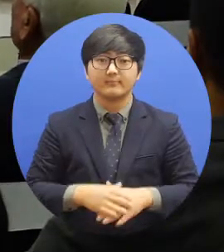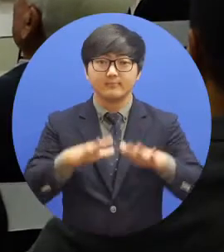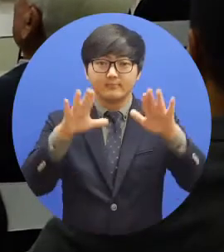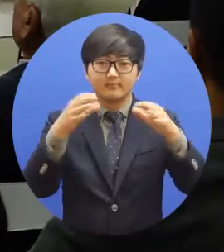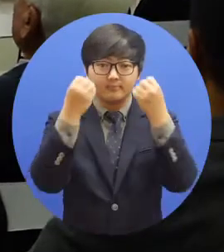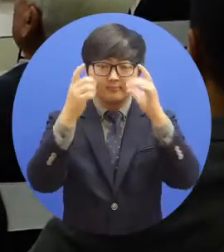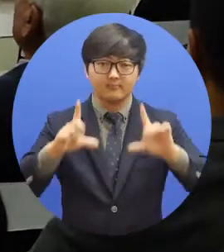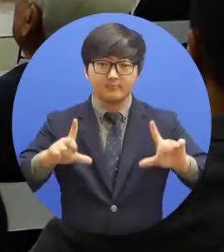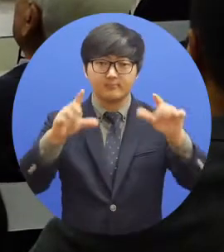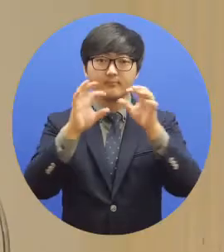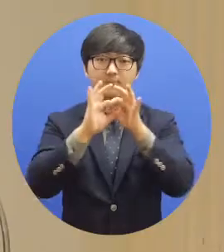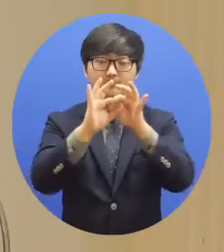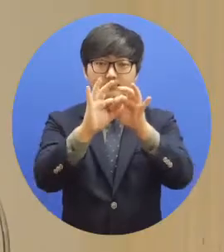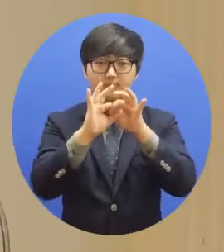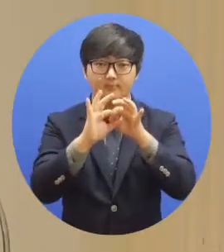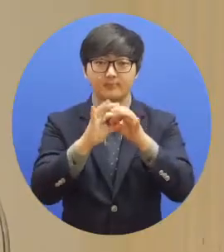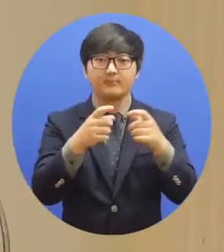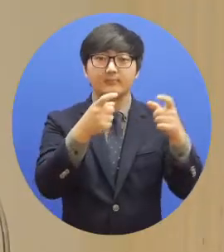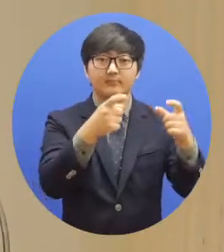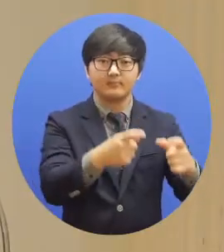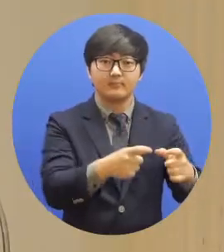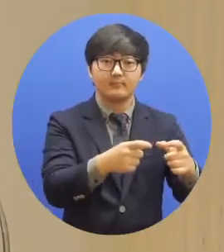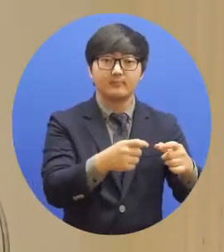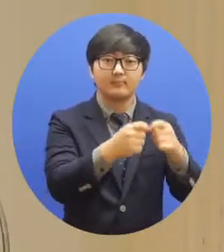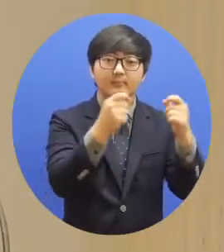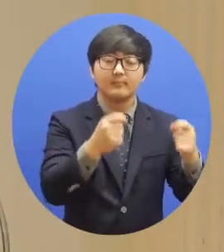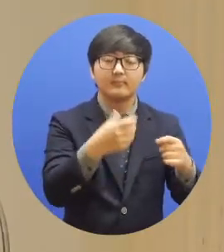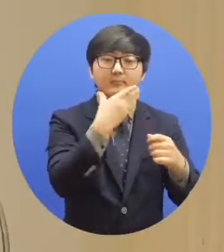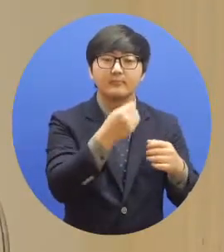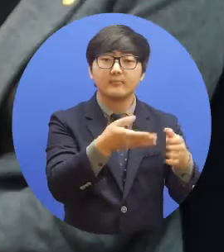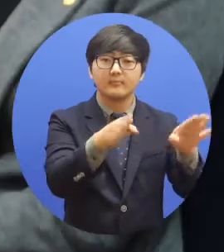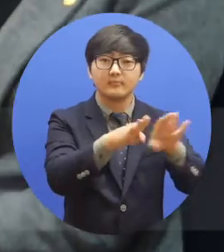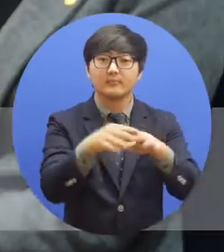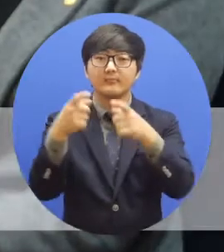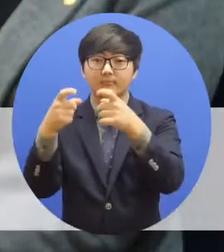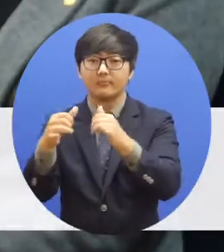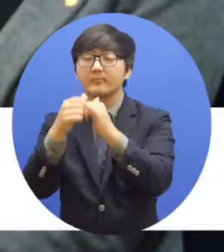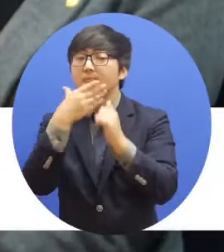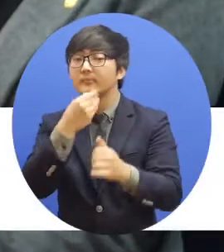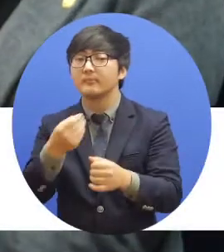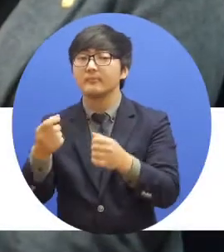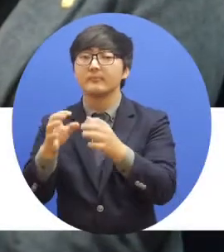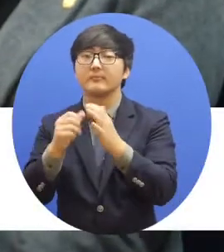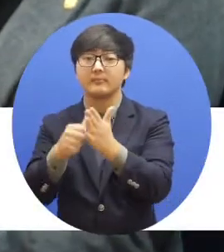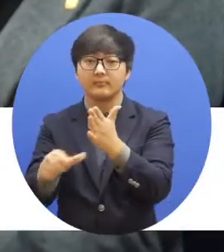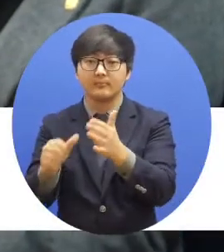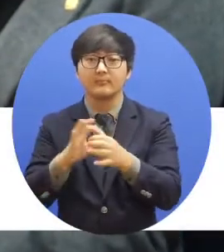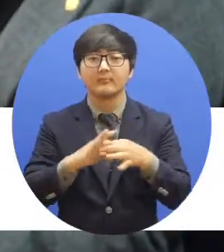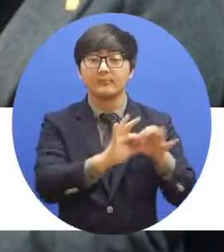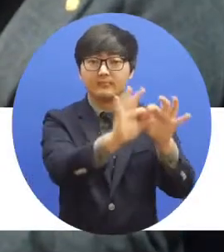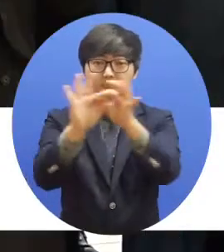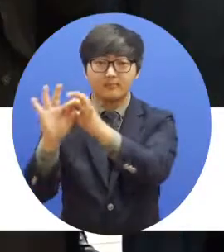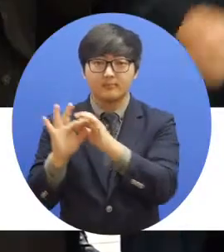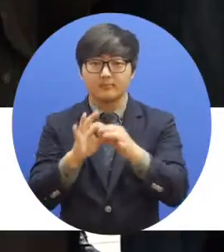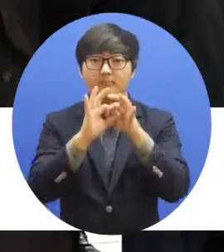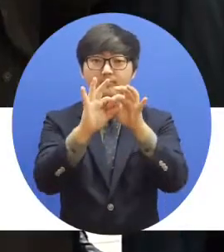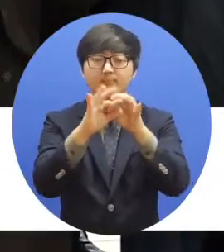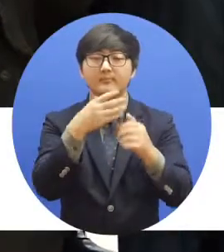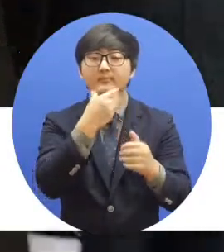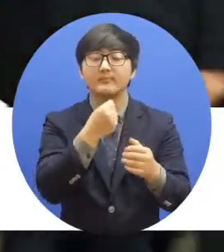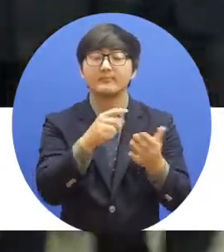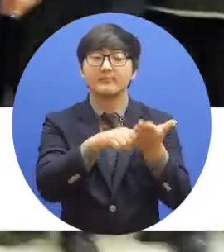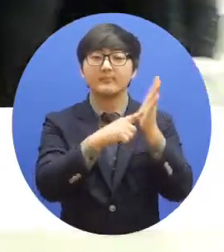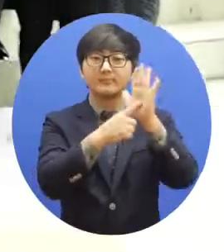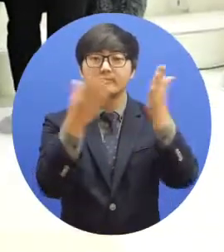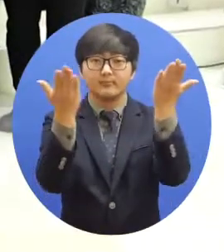신년 인사회를 계기로 민간 복지기관, 지역 복지자원 간의 연계 협력을 통한 행복실현 맞춤